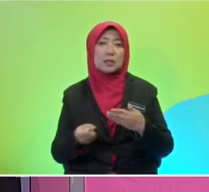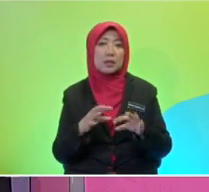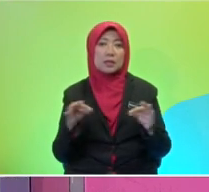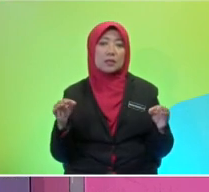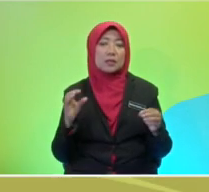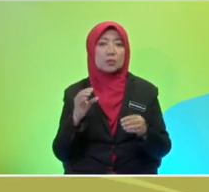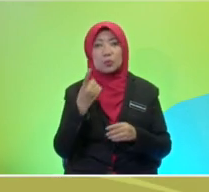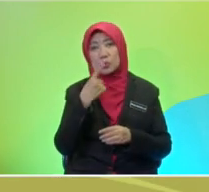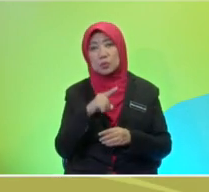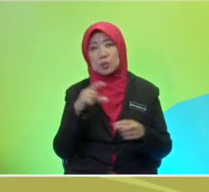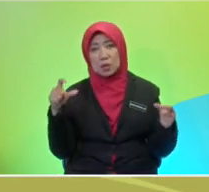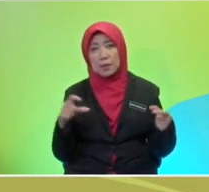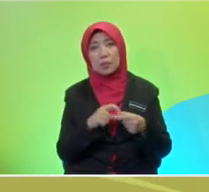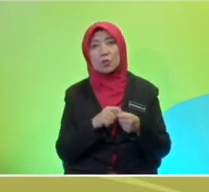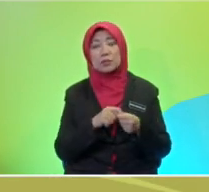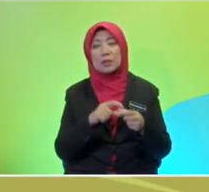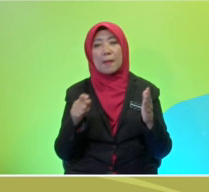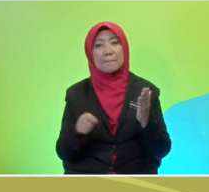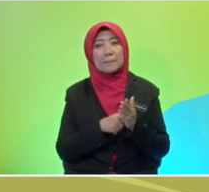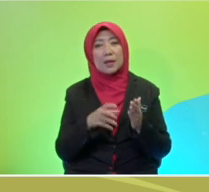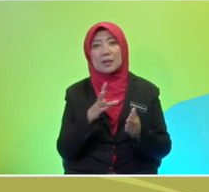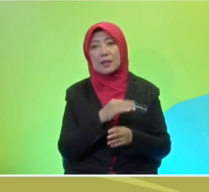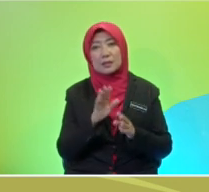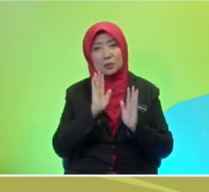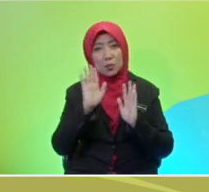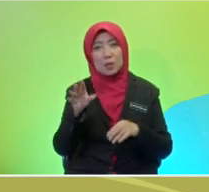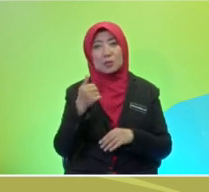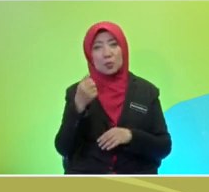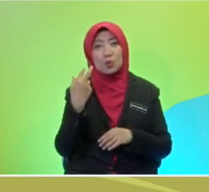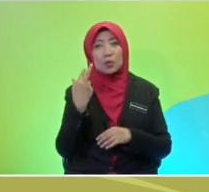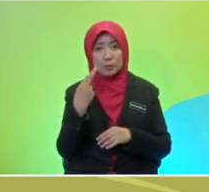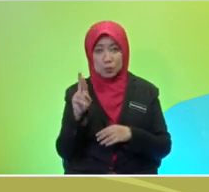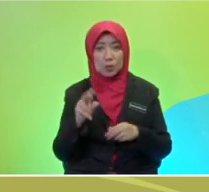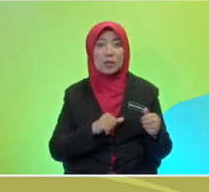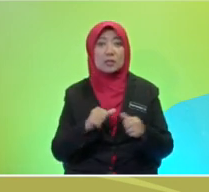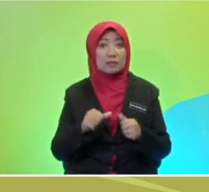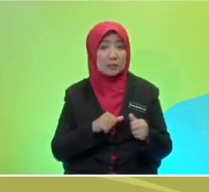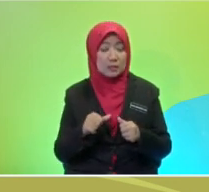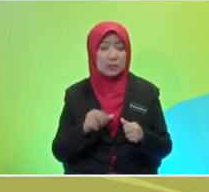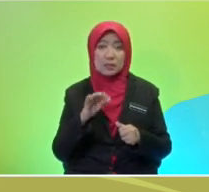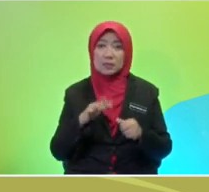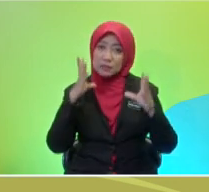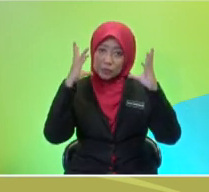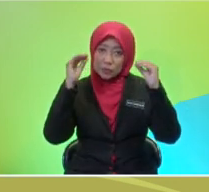operasi bergabung tambah dan tolak dalam lingkungan 10.000 Activity yang pembelajarannya